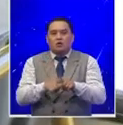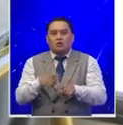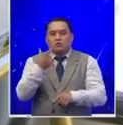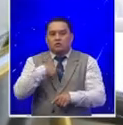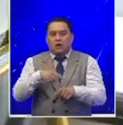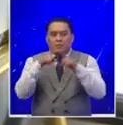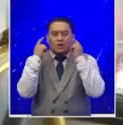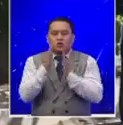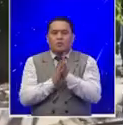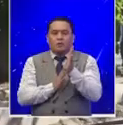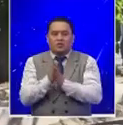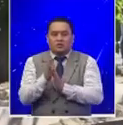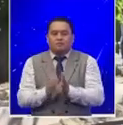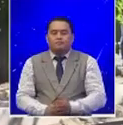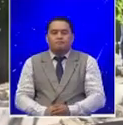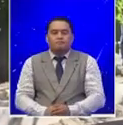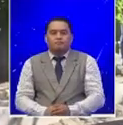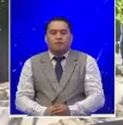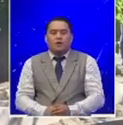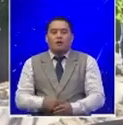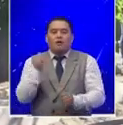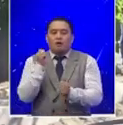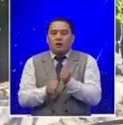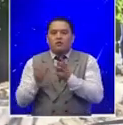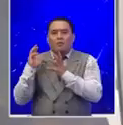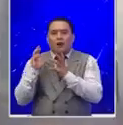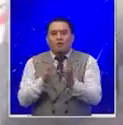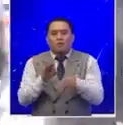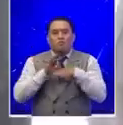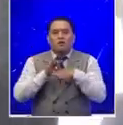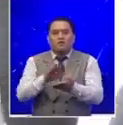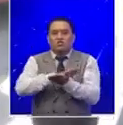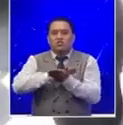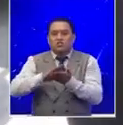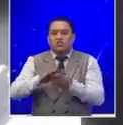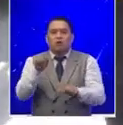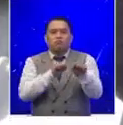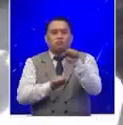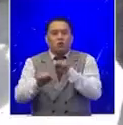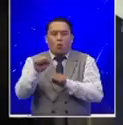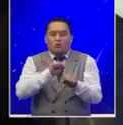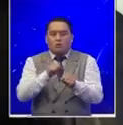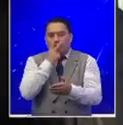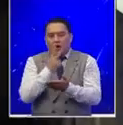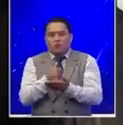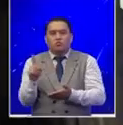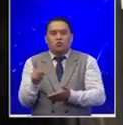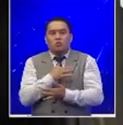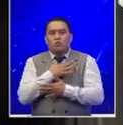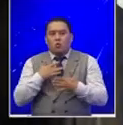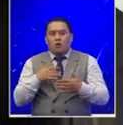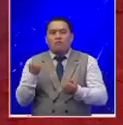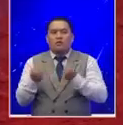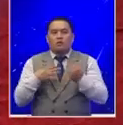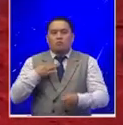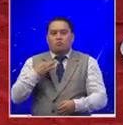ношу маску и перчатки. По мере выхода в рейс в каждом автобусе должна проводиться санитарная обработка. Однако рейд показал, что многие водители